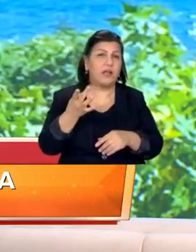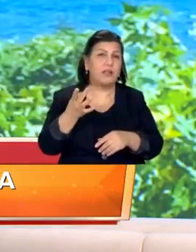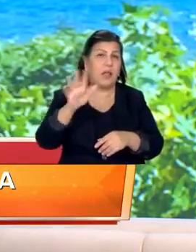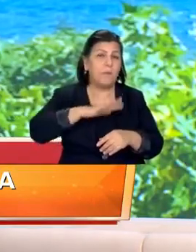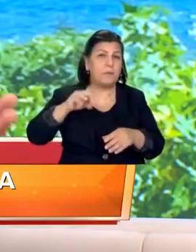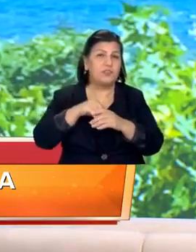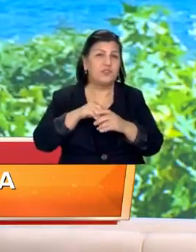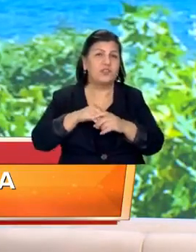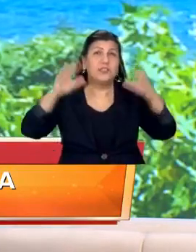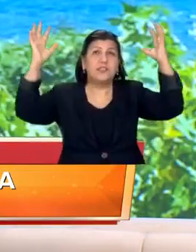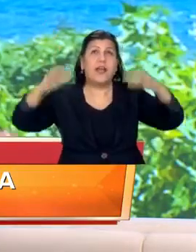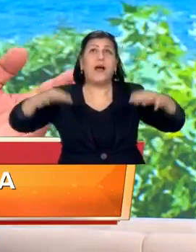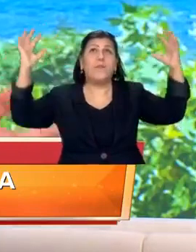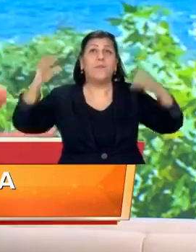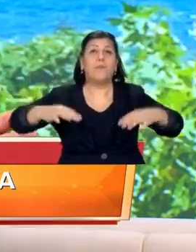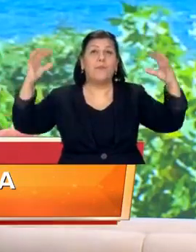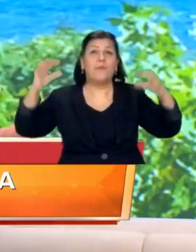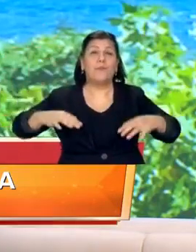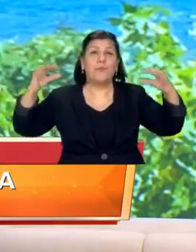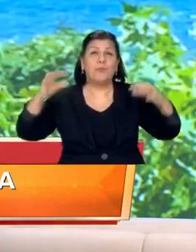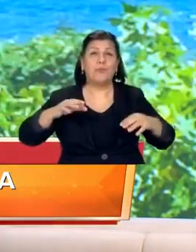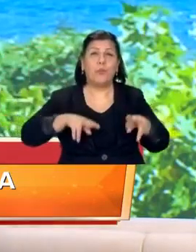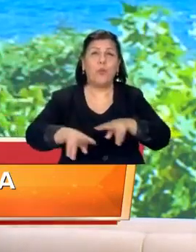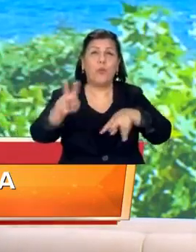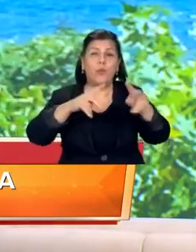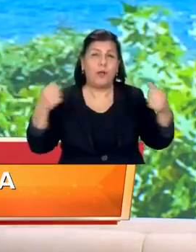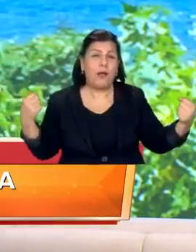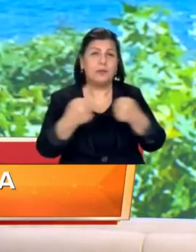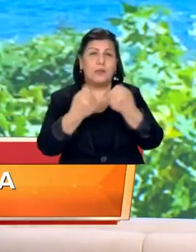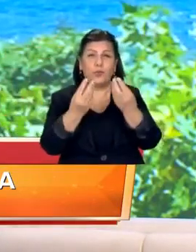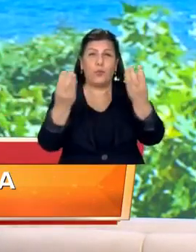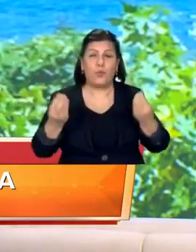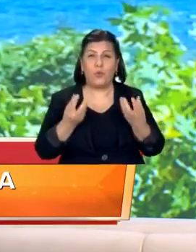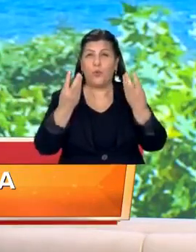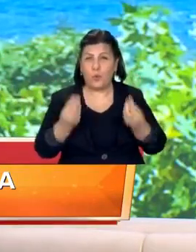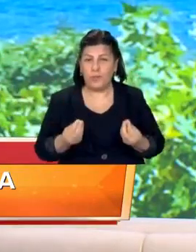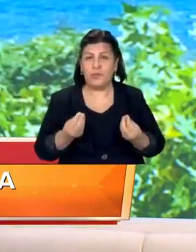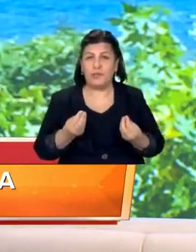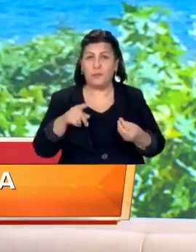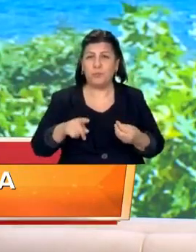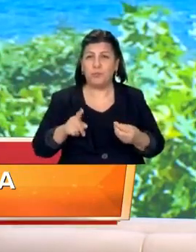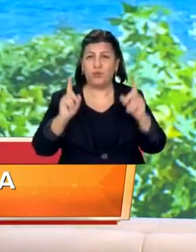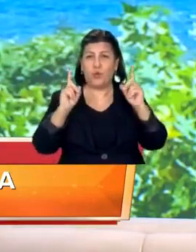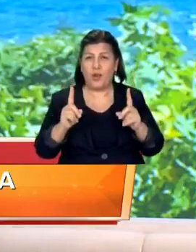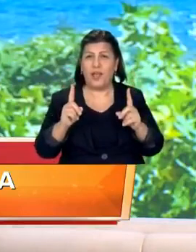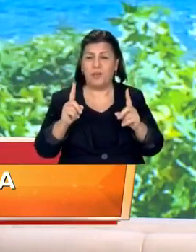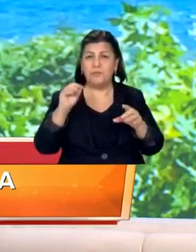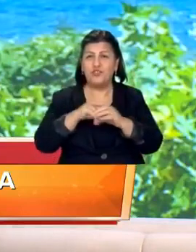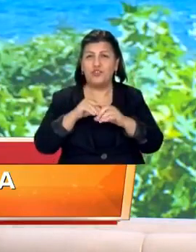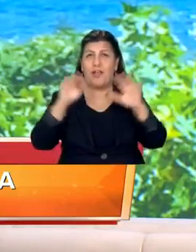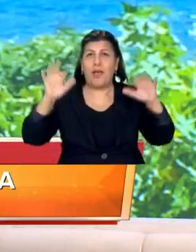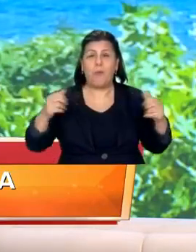ya yağmurlu bir havada virajlı bir yolda kaza daha fazla olabilir ve bugünlerde biraz olabilir hani o yüzden uyarı ve olur ya